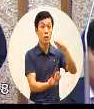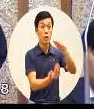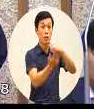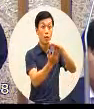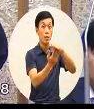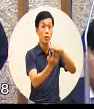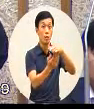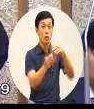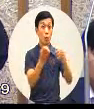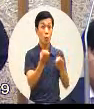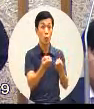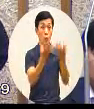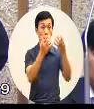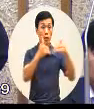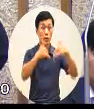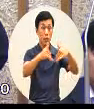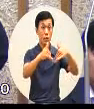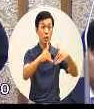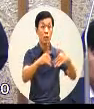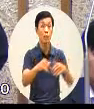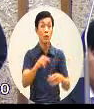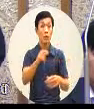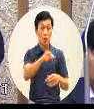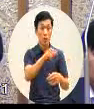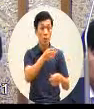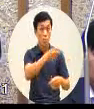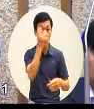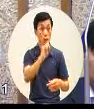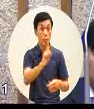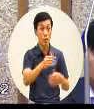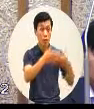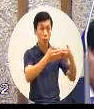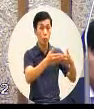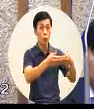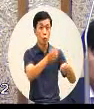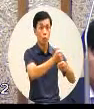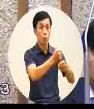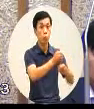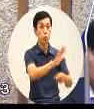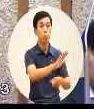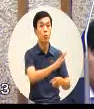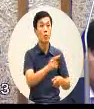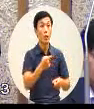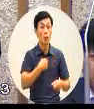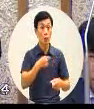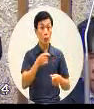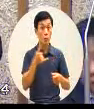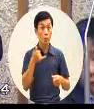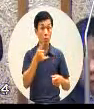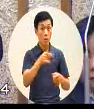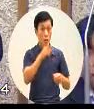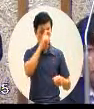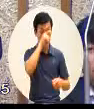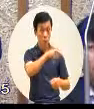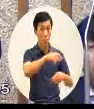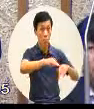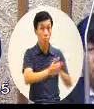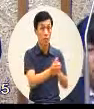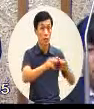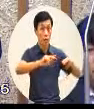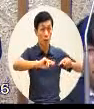个中国者，中国者，所以在我们也立即当场请他全部改善，也